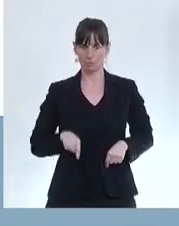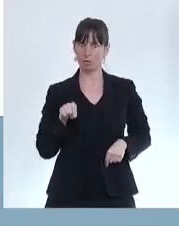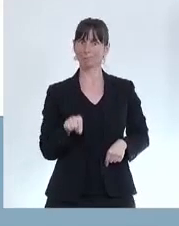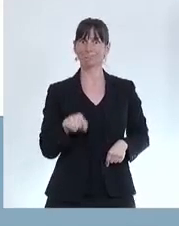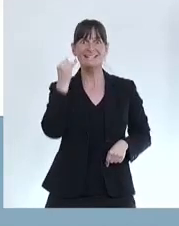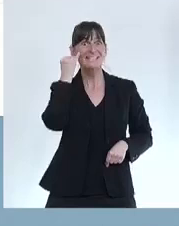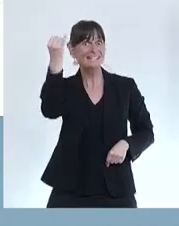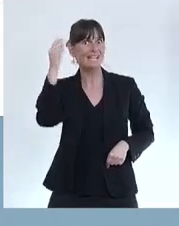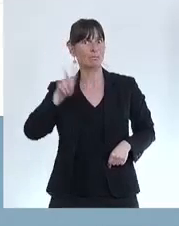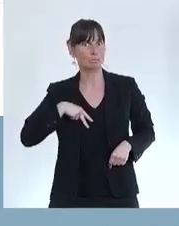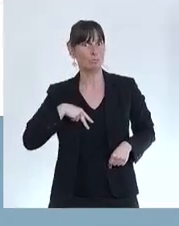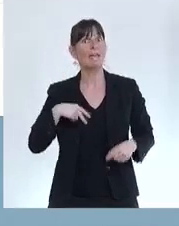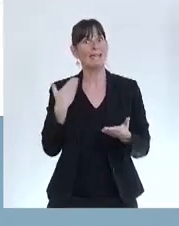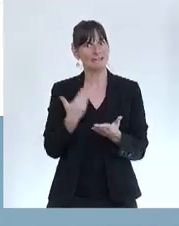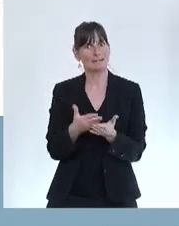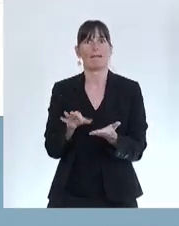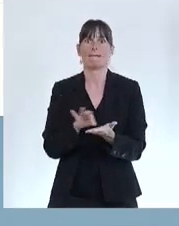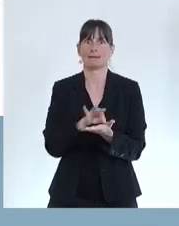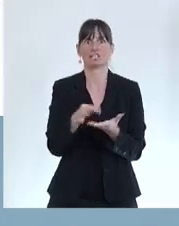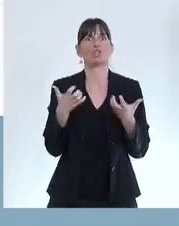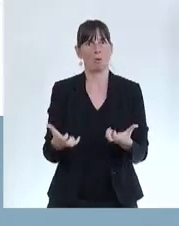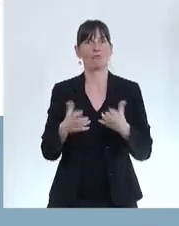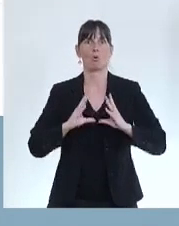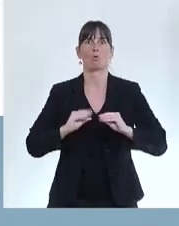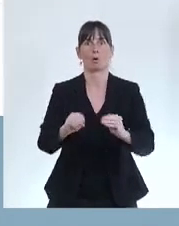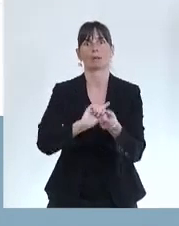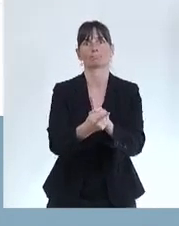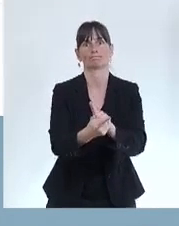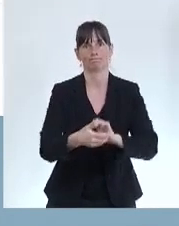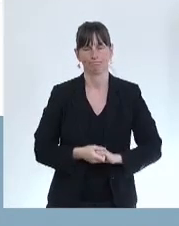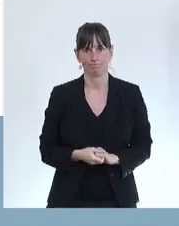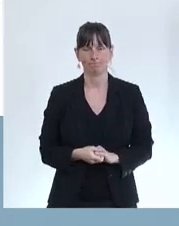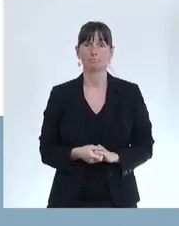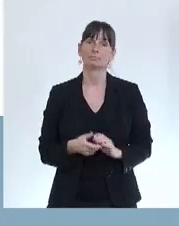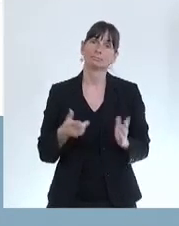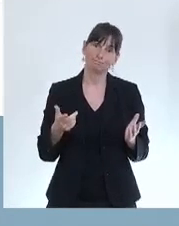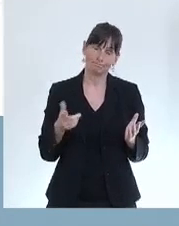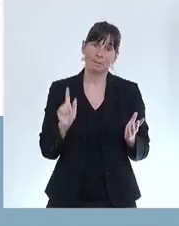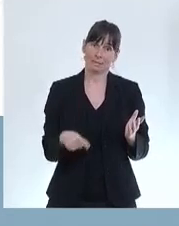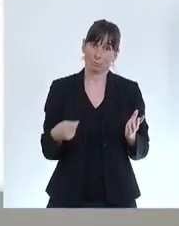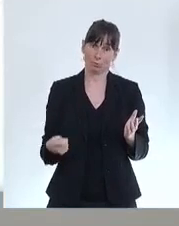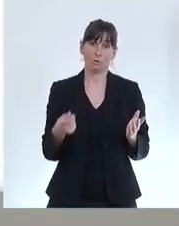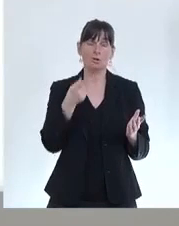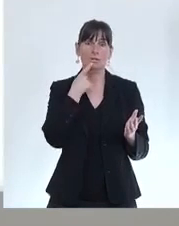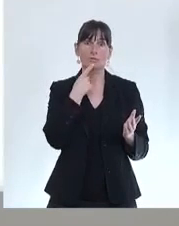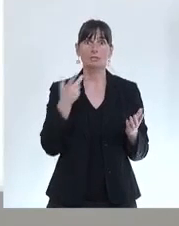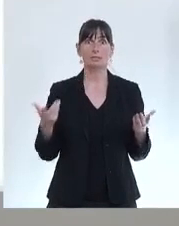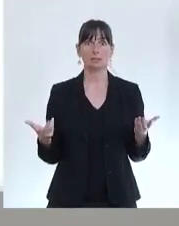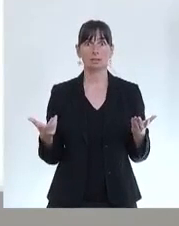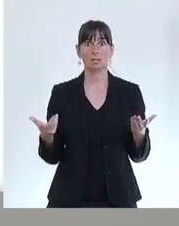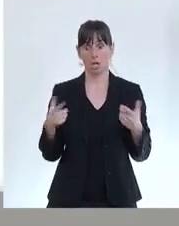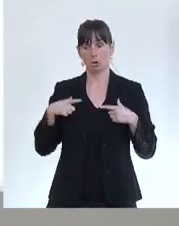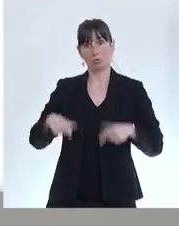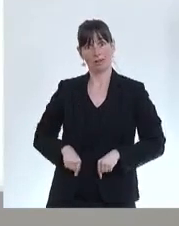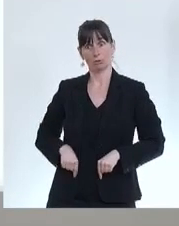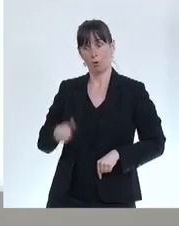la stratégie que nous voulons mettre en œuvre. Et encore une fois, elle repose sur la capacité du